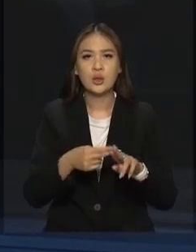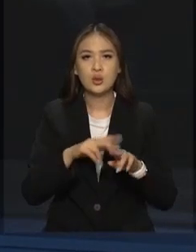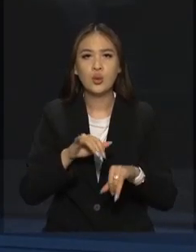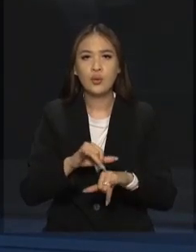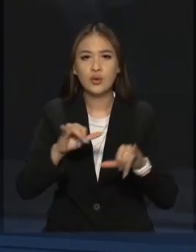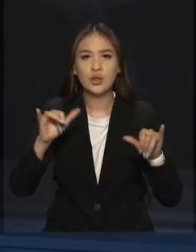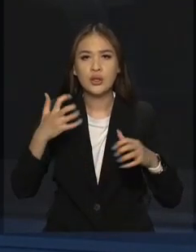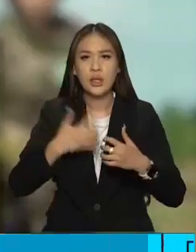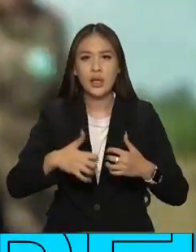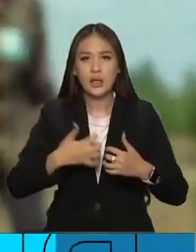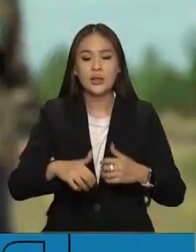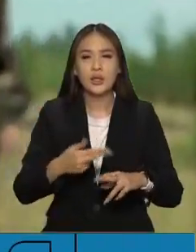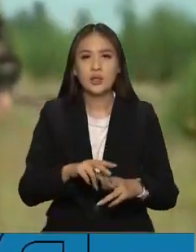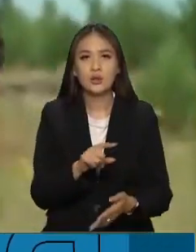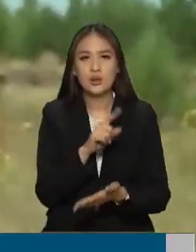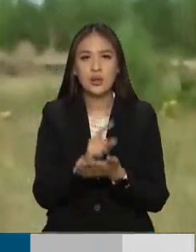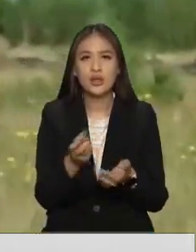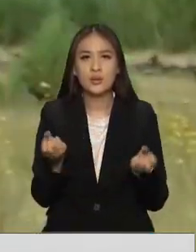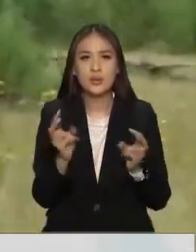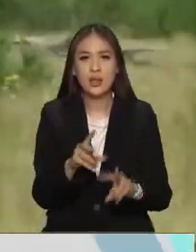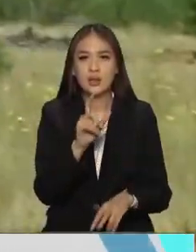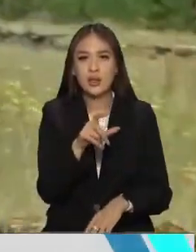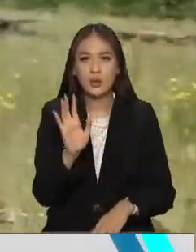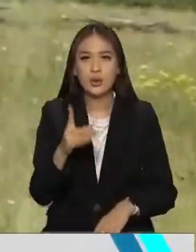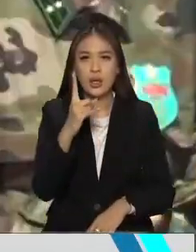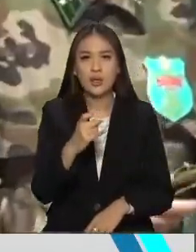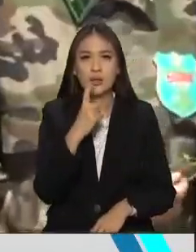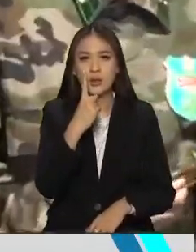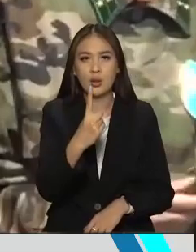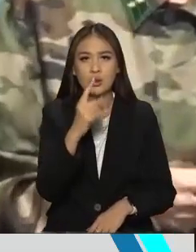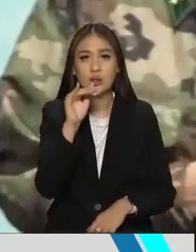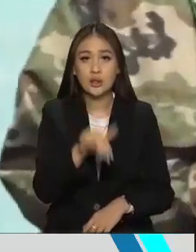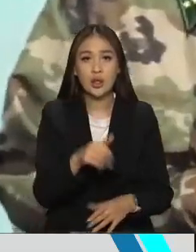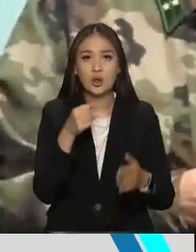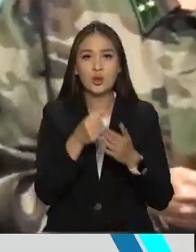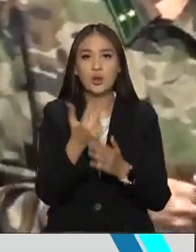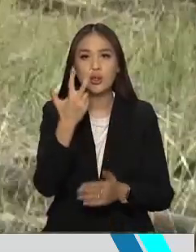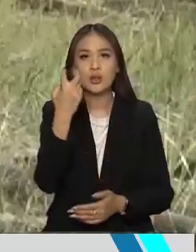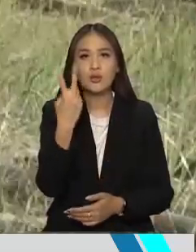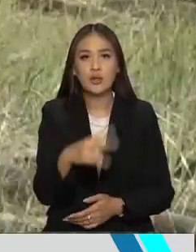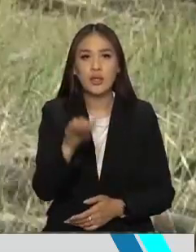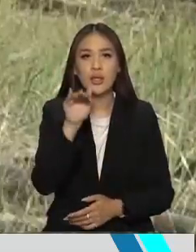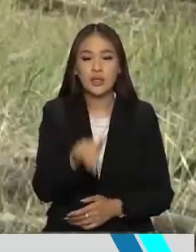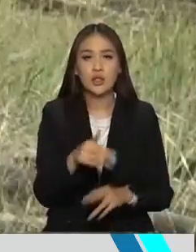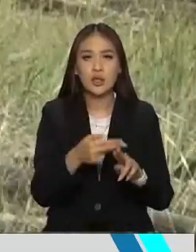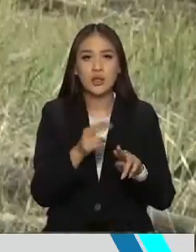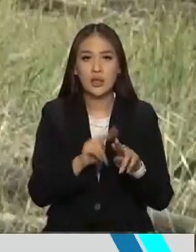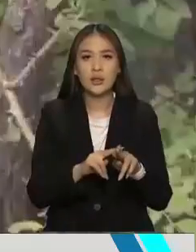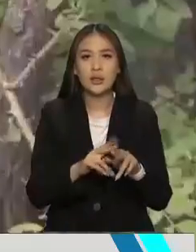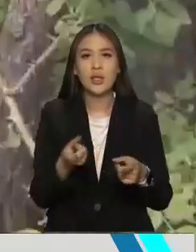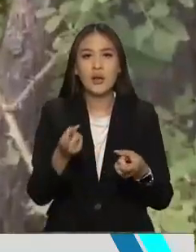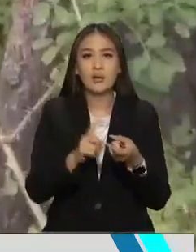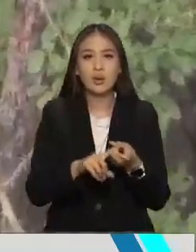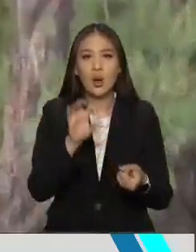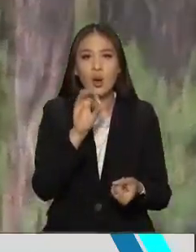увеличения средней должностной оклад специалистов составит от 101 тысячи до 320 тысяч тенге